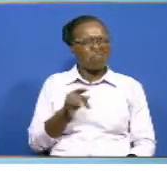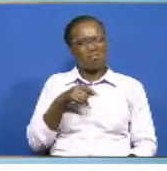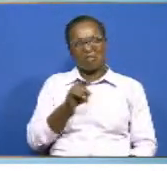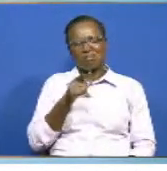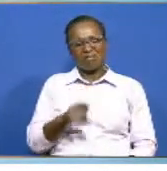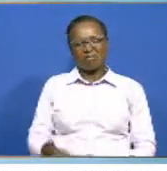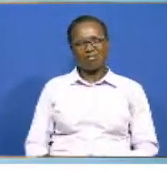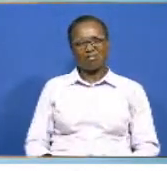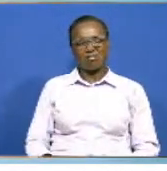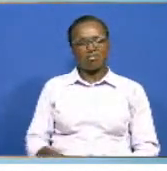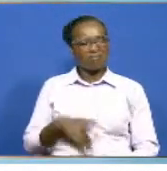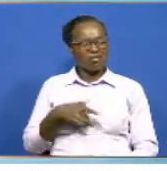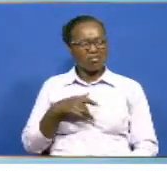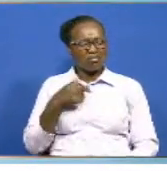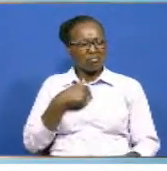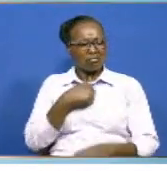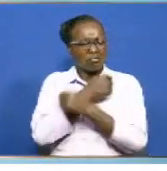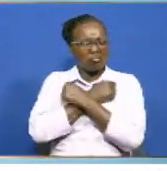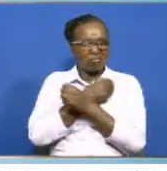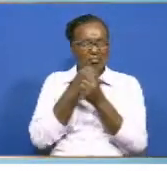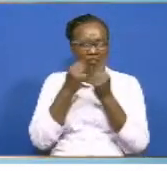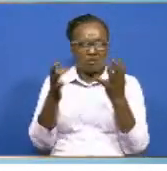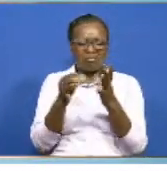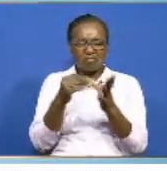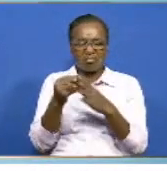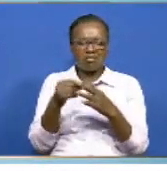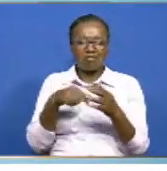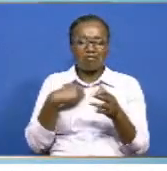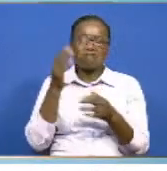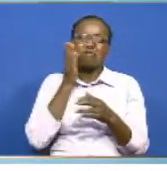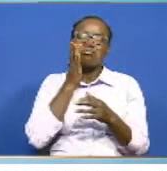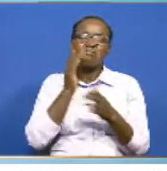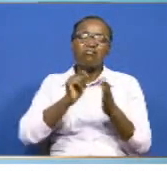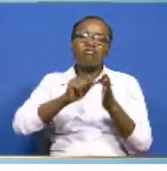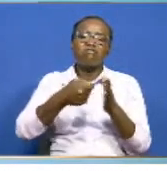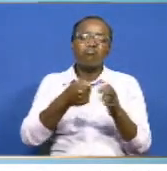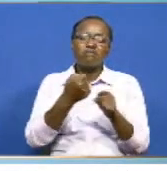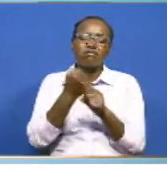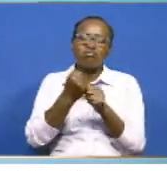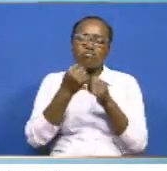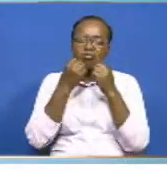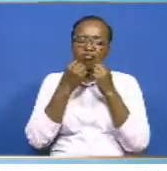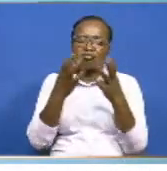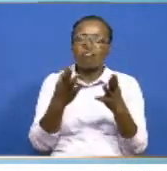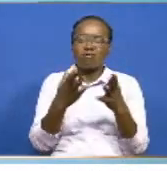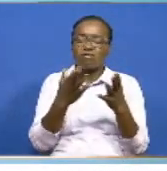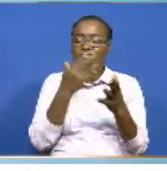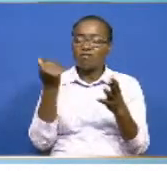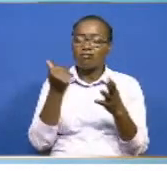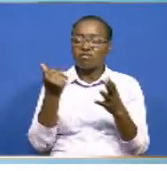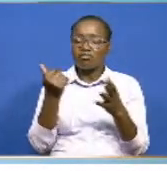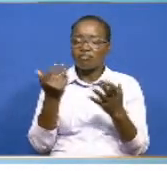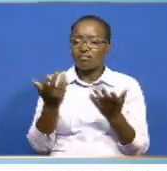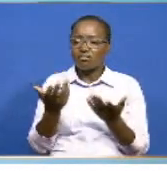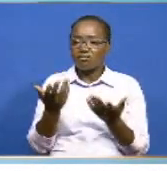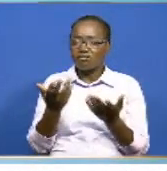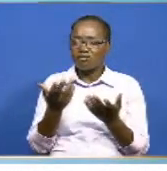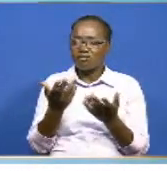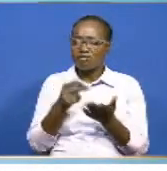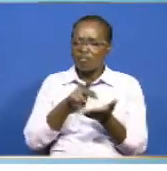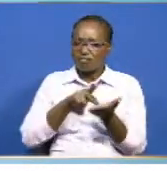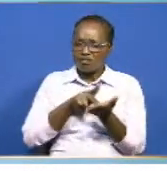mimi sipendwi ama ni mama yangu ndiye alinifungia kitu isinifanyiki. So unaona mtoto anasema mimi heri tu nikunywe